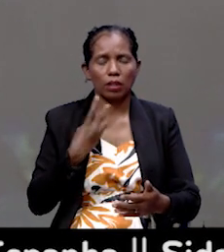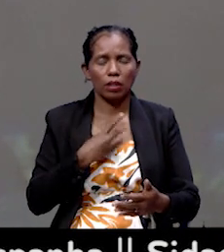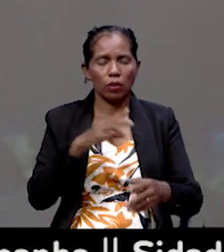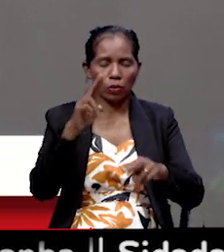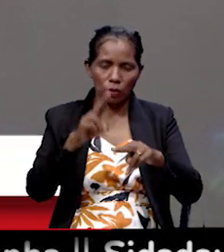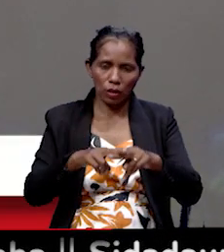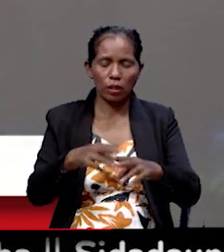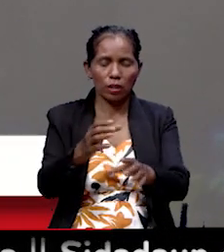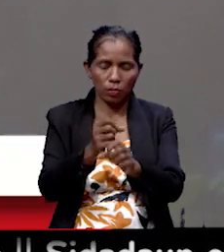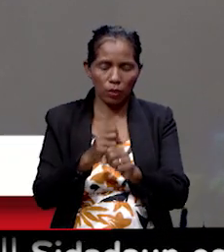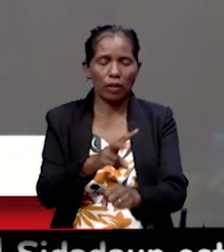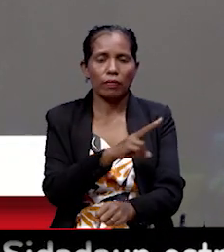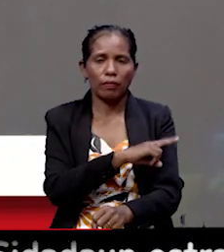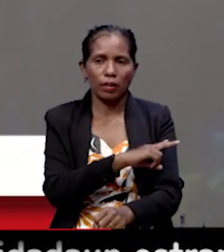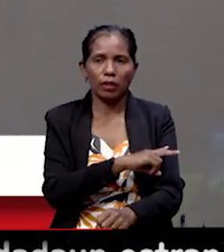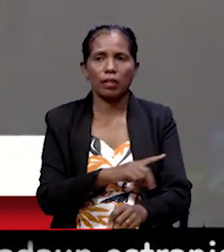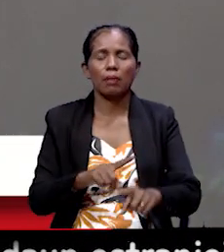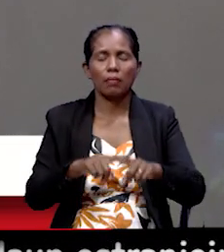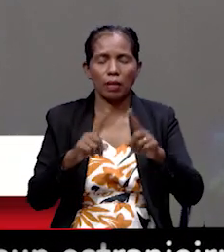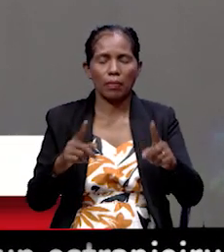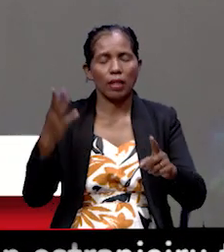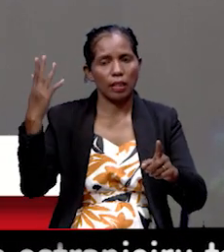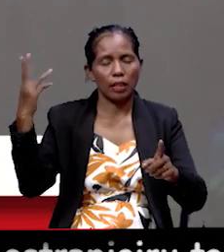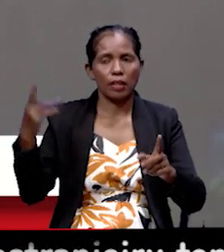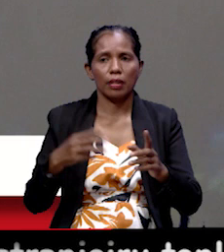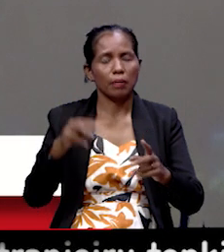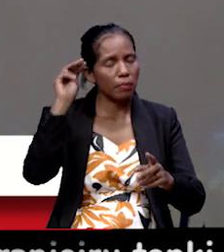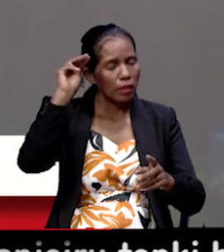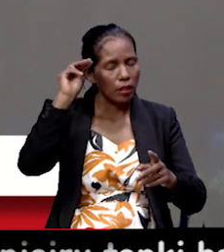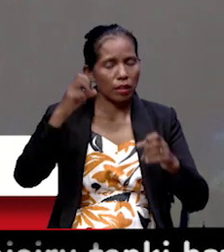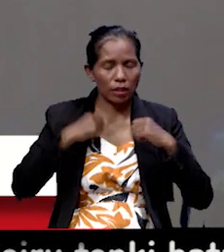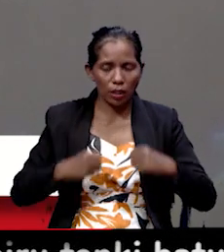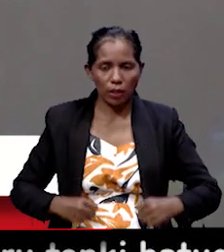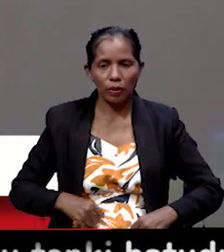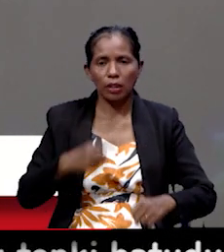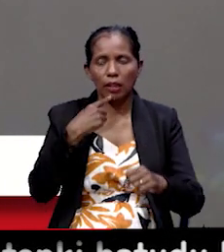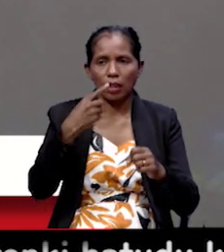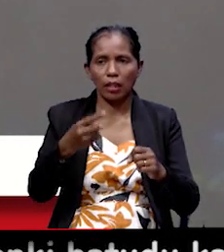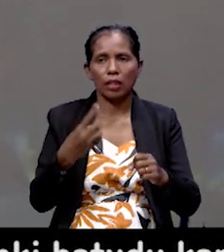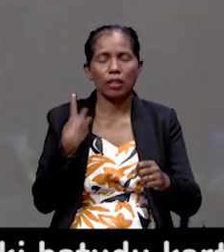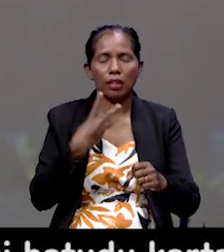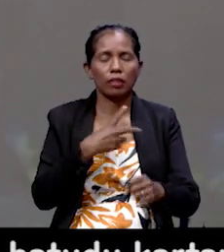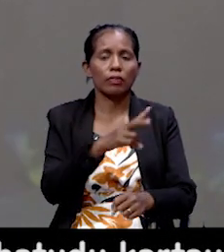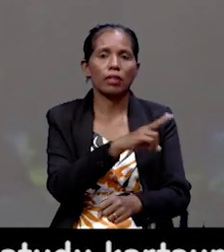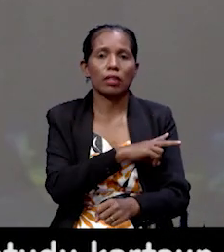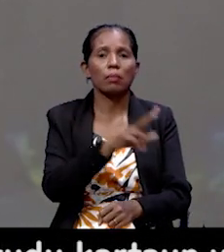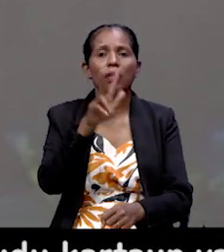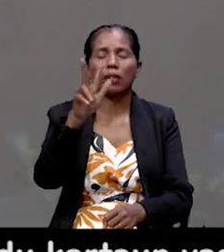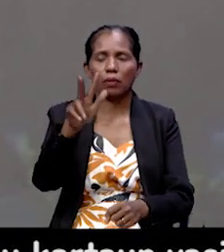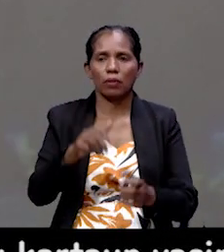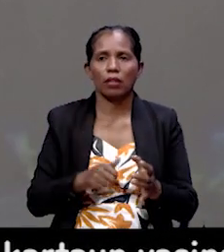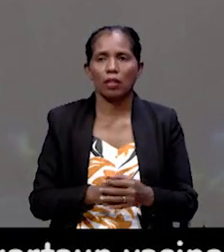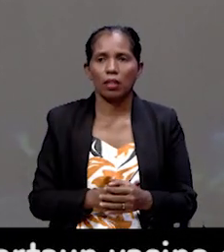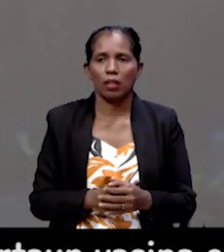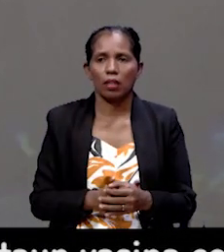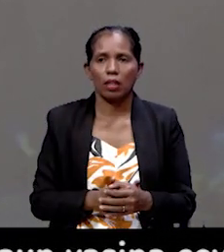ona Simu na vacina Maibé iha noticia Ministre Saúde de facto Hatte-te-fali dihancata kita se vacina badalatulu I vacina badalatulu